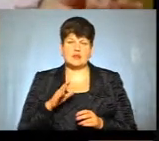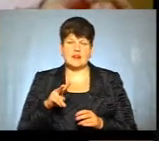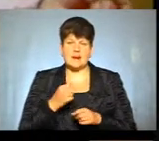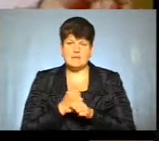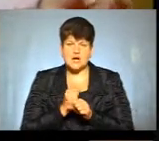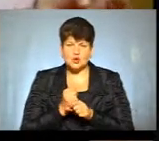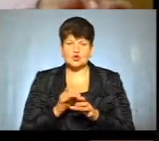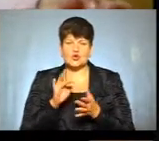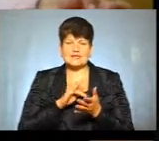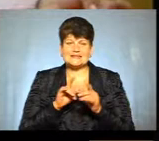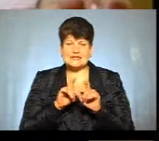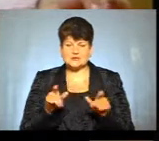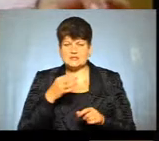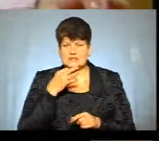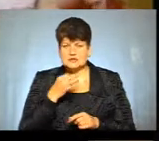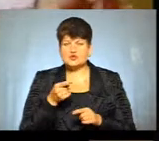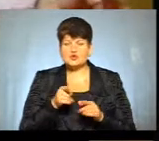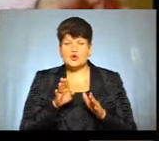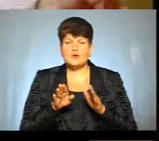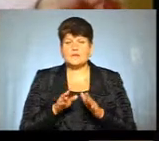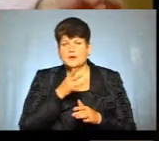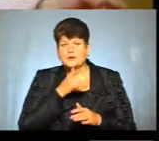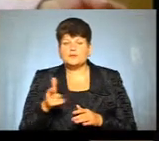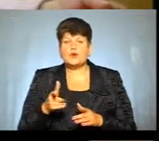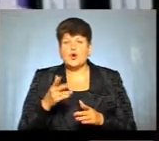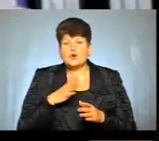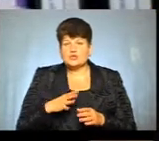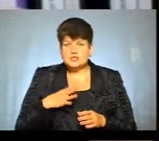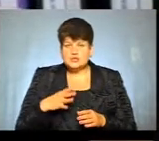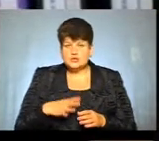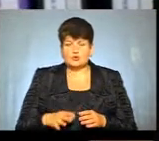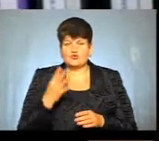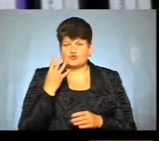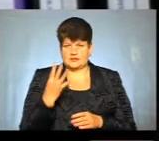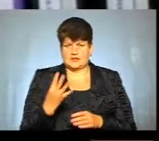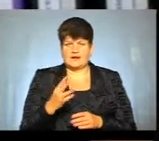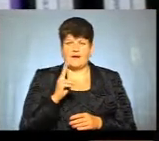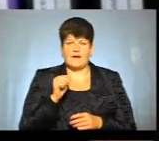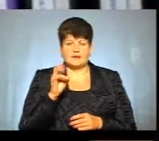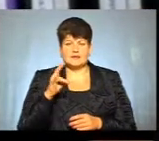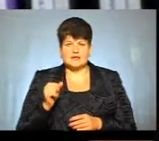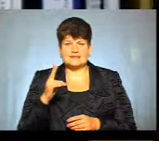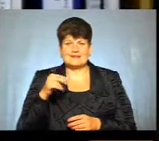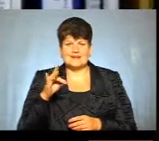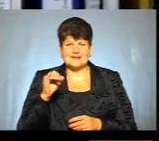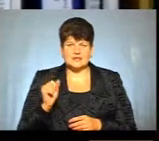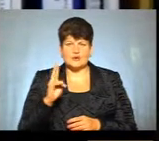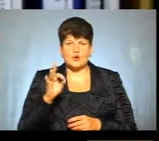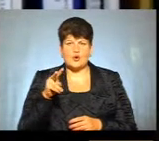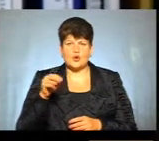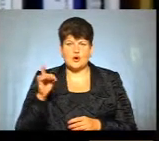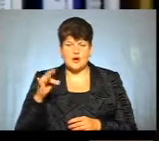Лариса Дудковська розповіла, що цього епідсезону в Україні очікують 4 штами вірусу грипу. Це Канзас, Брізбен, Колорадо і